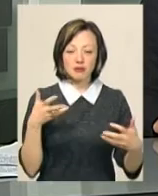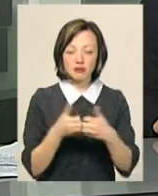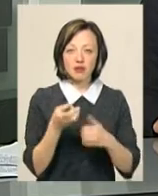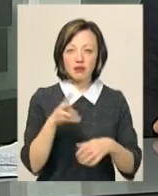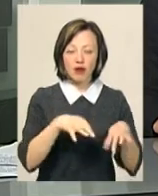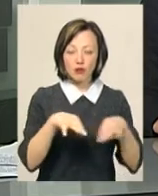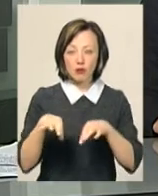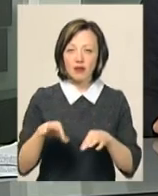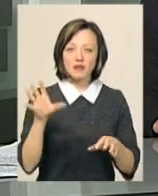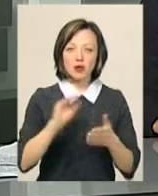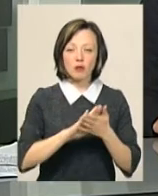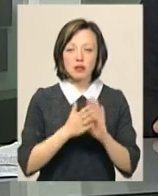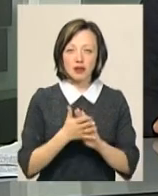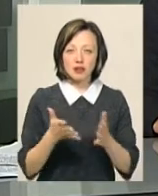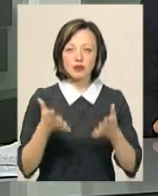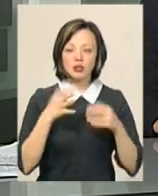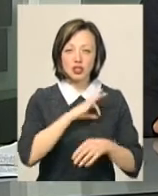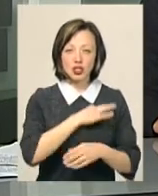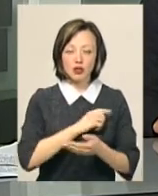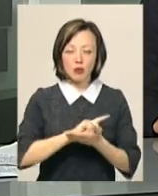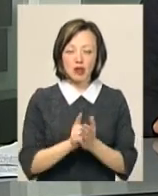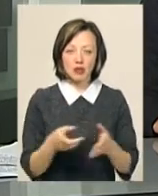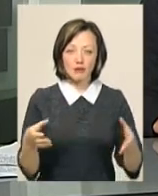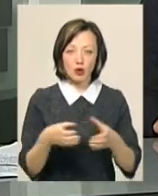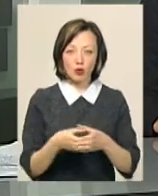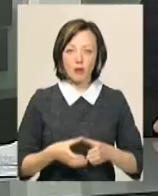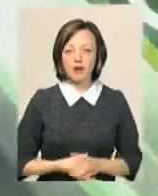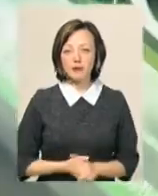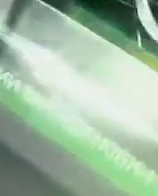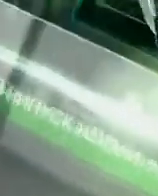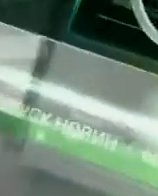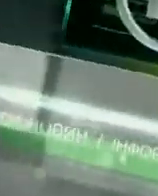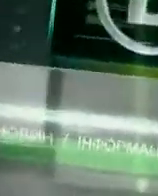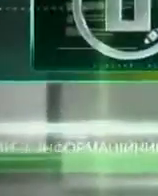«Лексус». Усі обставини ДТП з'ясовує слідчо-оперативна група.